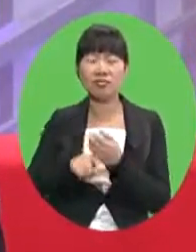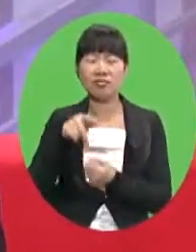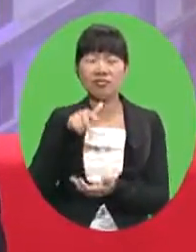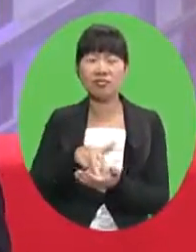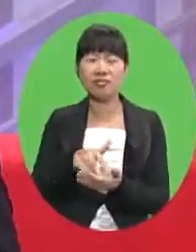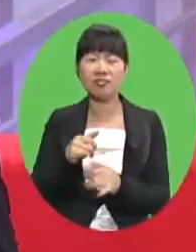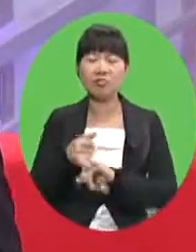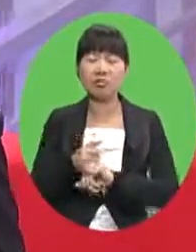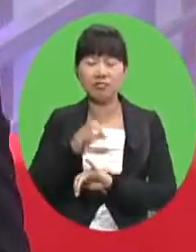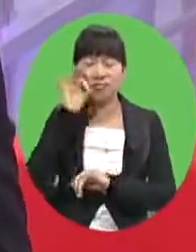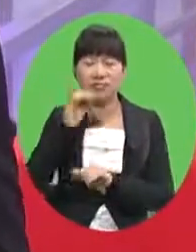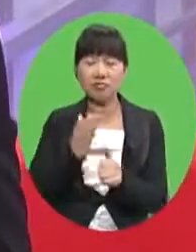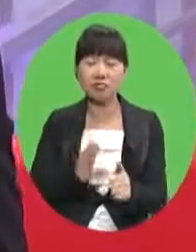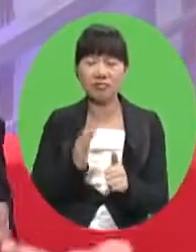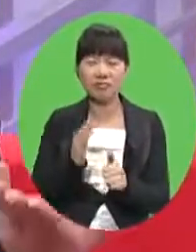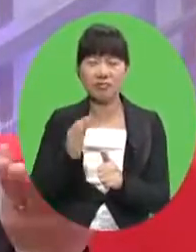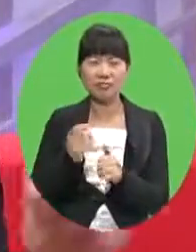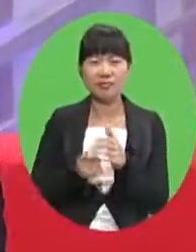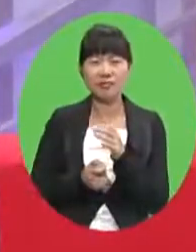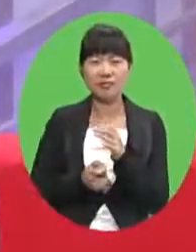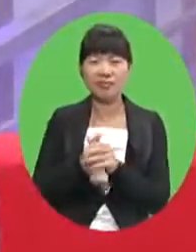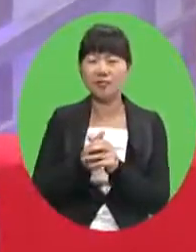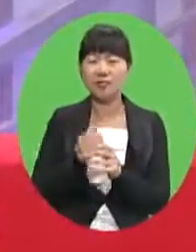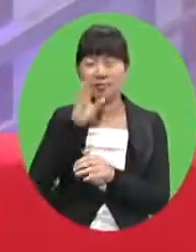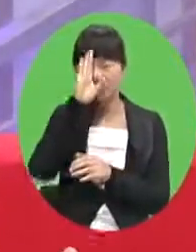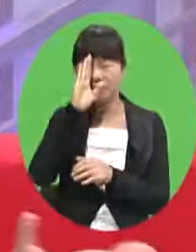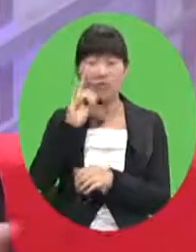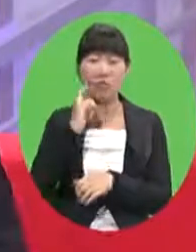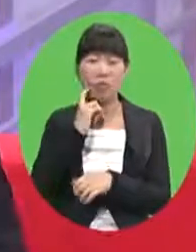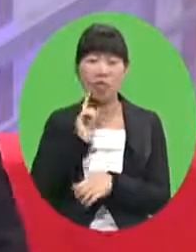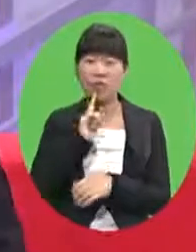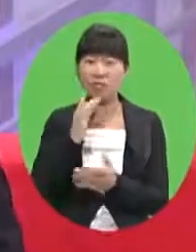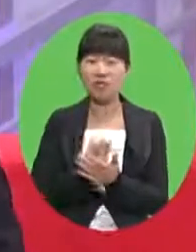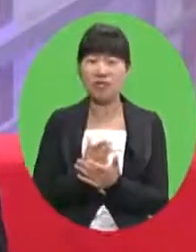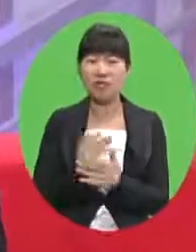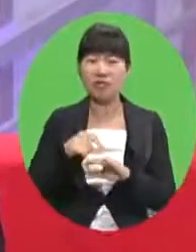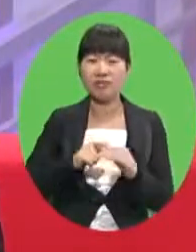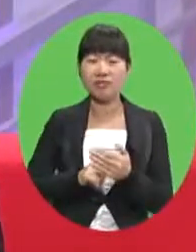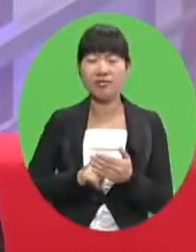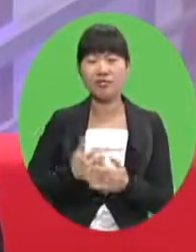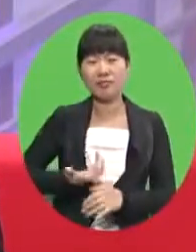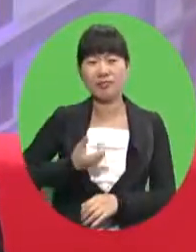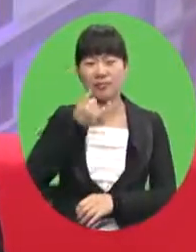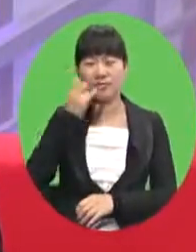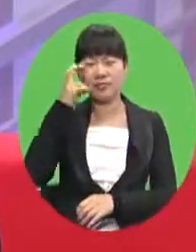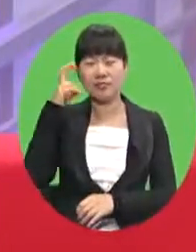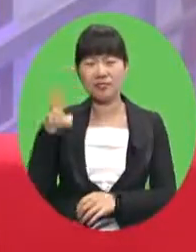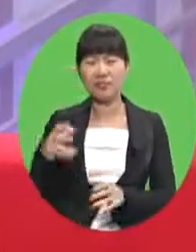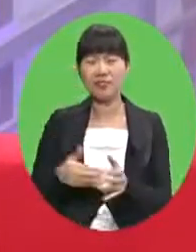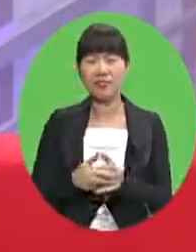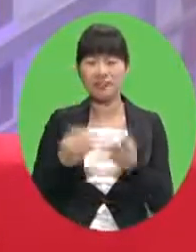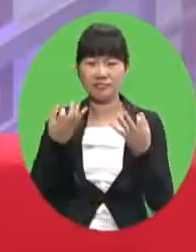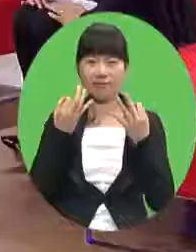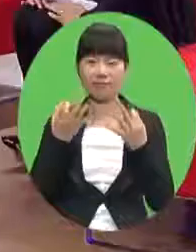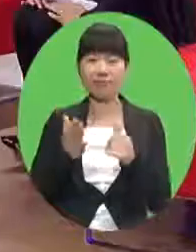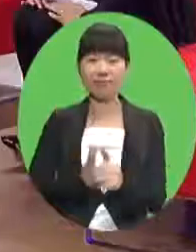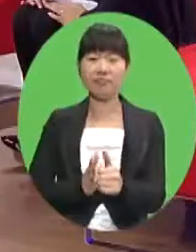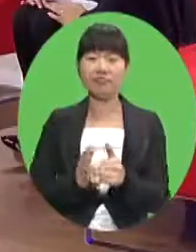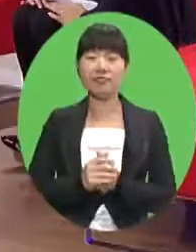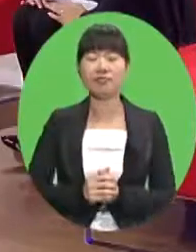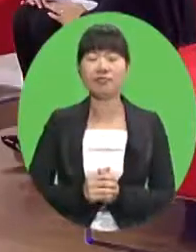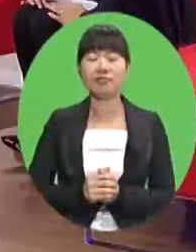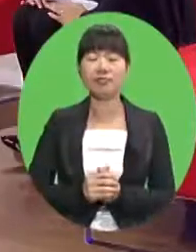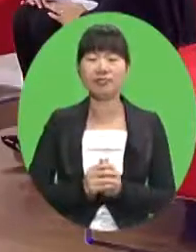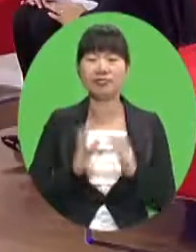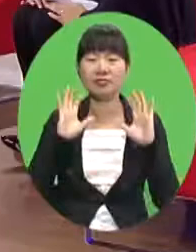들여다보셔야 됩니다. 네. 꾀병 부린다라고 하시지 말고요. 네. 뭔가 애가 마음에 아픈 데가 있구나. 돌아보셔야 돼요. 근데